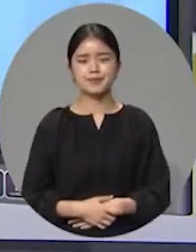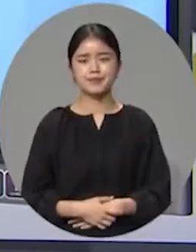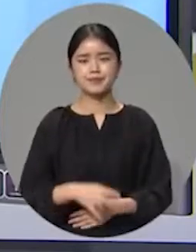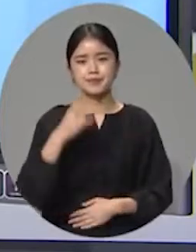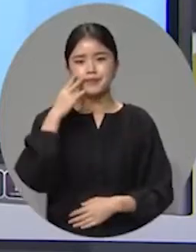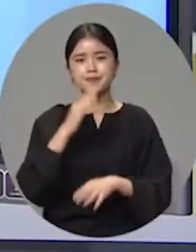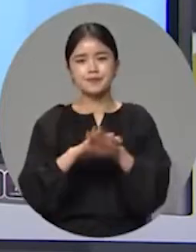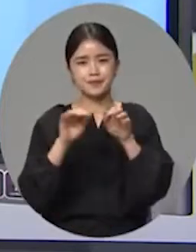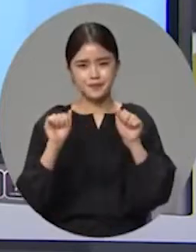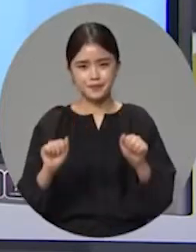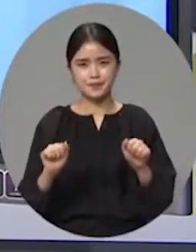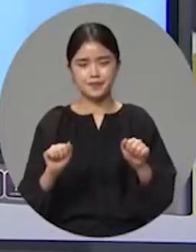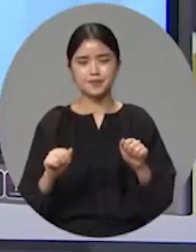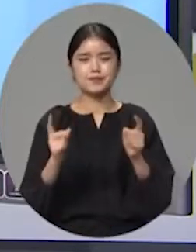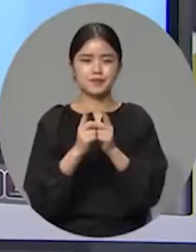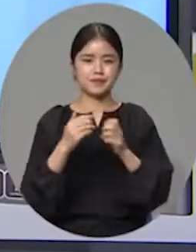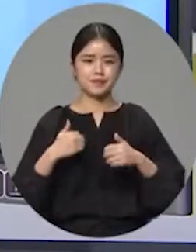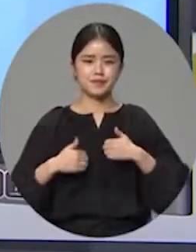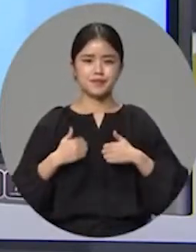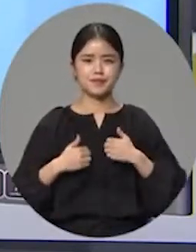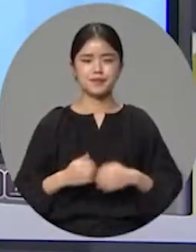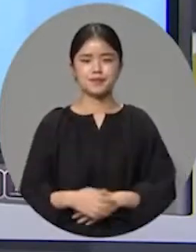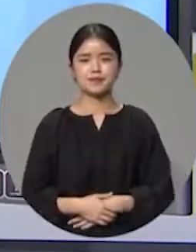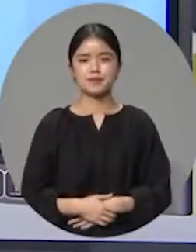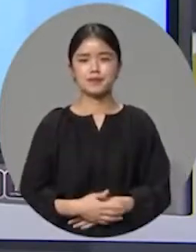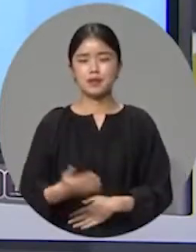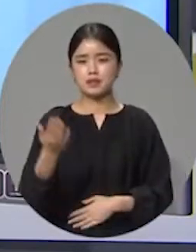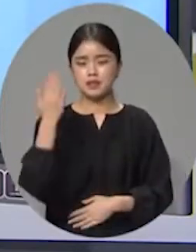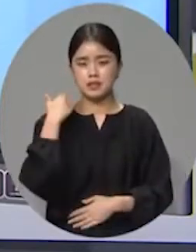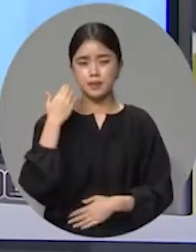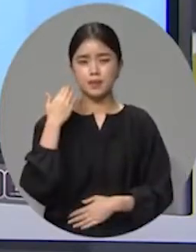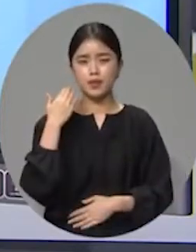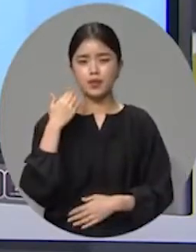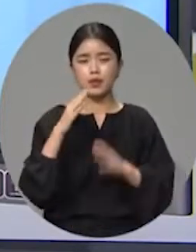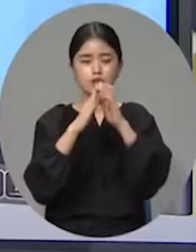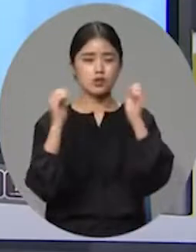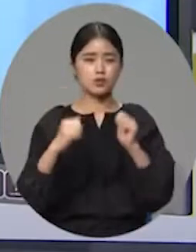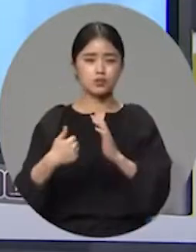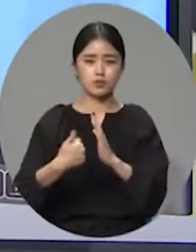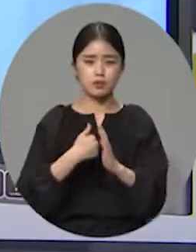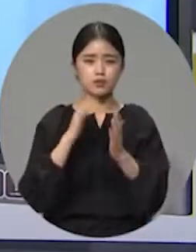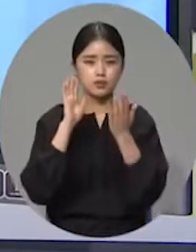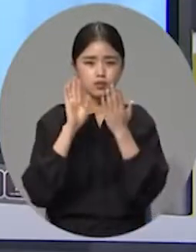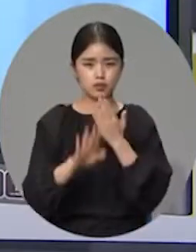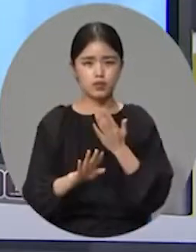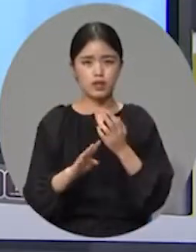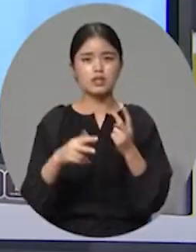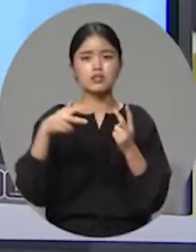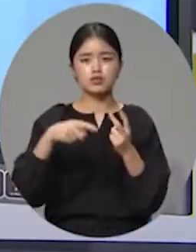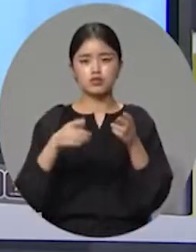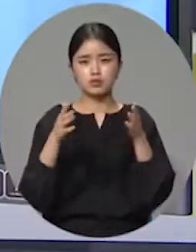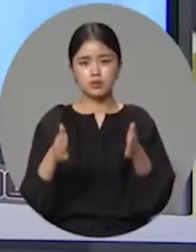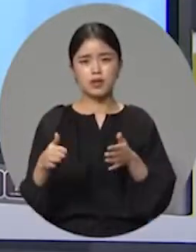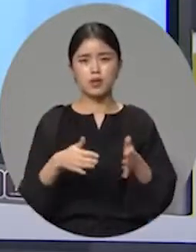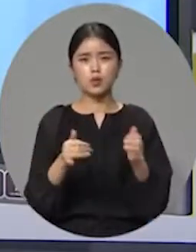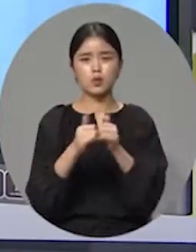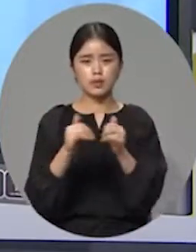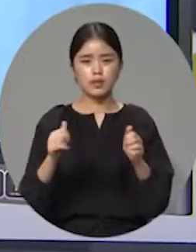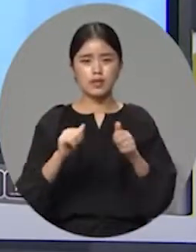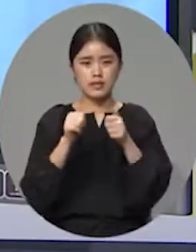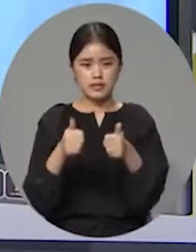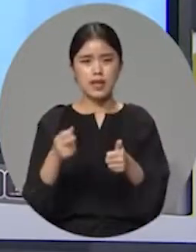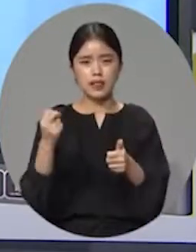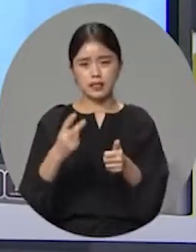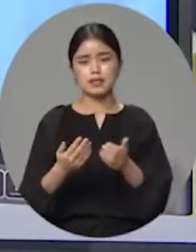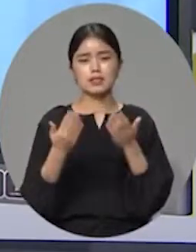네, 안녕하세요. 네, 반갑습니다. 지난번 방문 전북 방문 이후에 2주 만에 전북 도민들께 인사를 다시